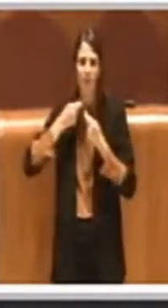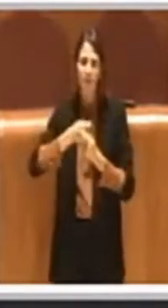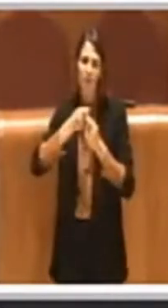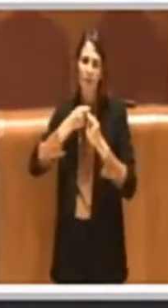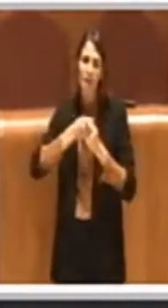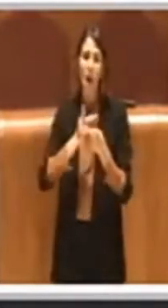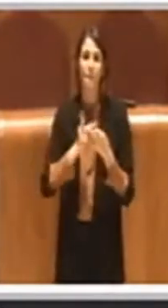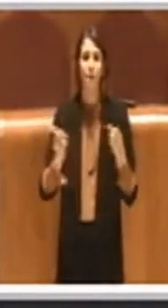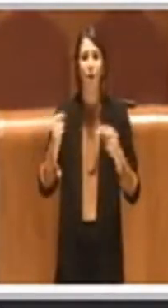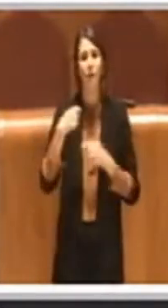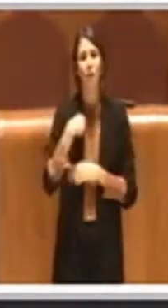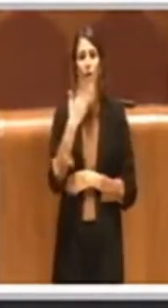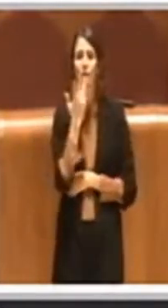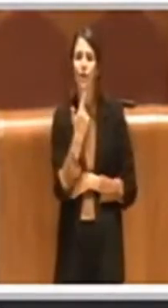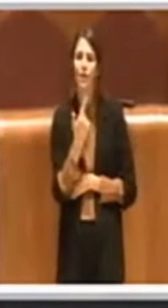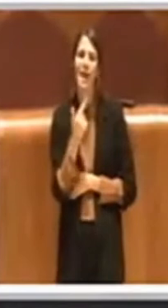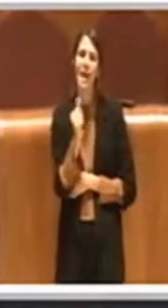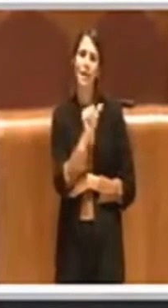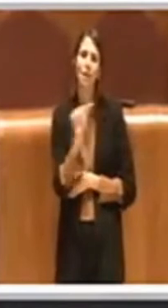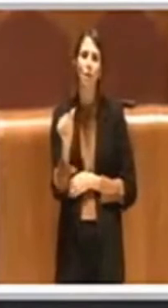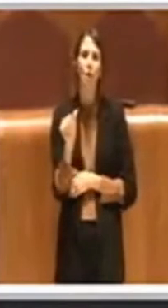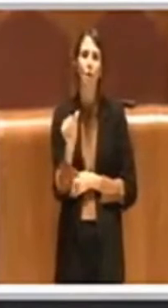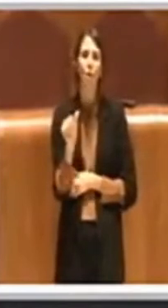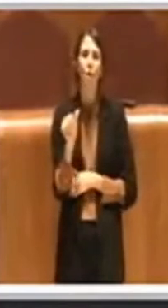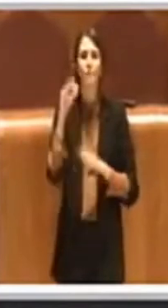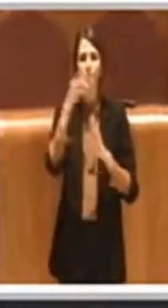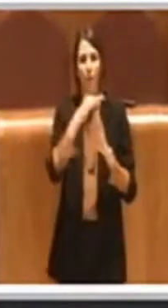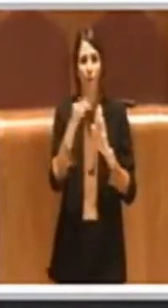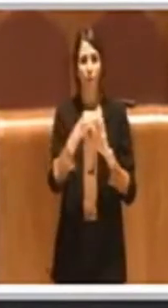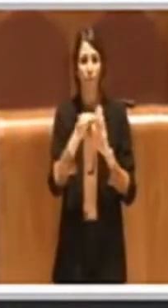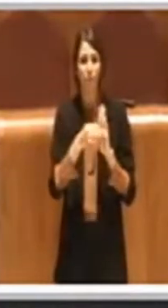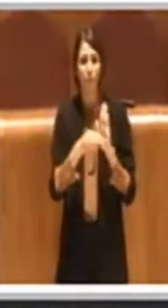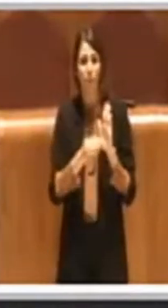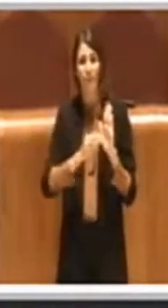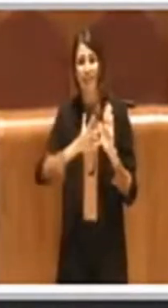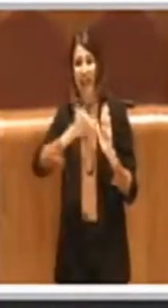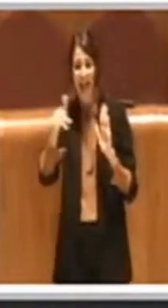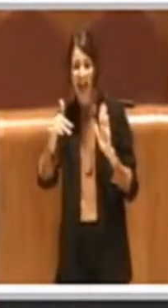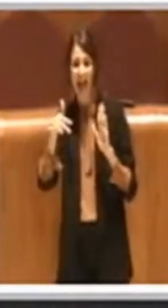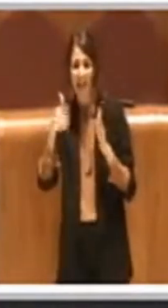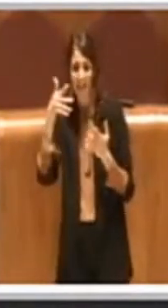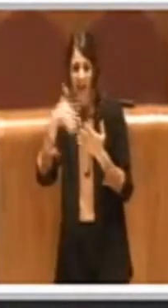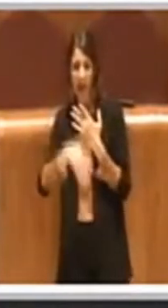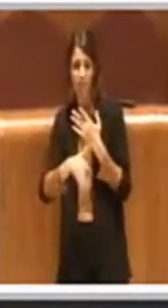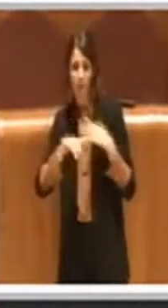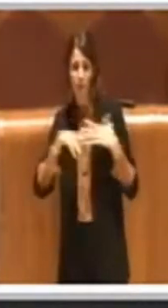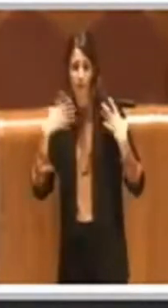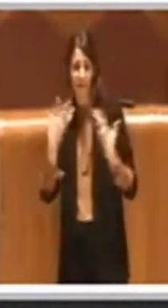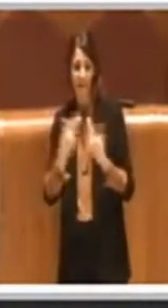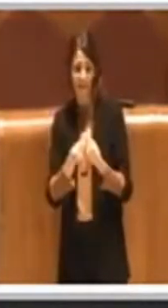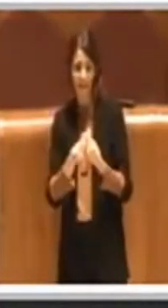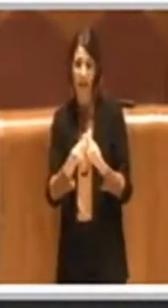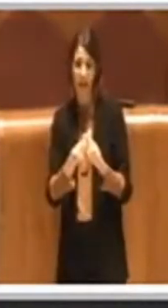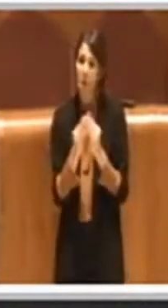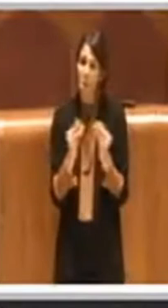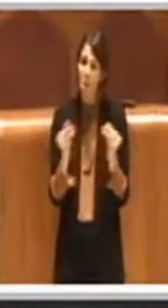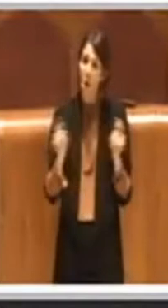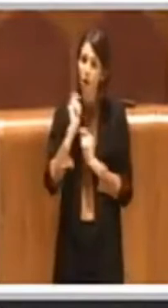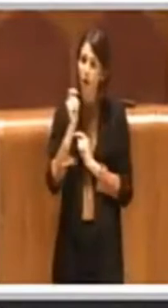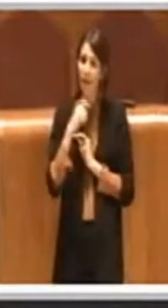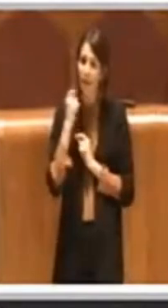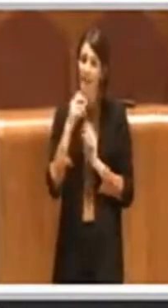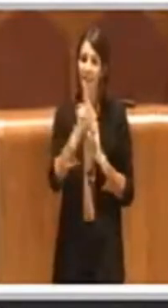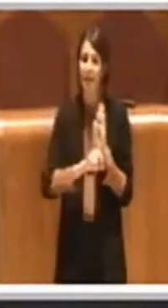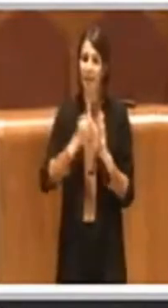atto io vorrei soffermarmi su altri aspetti della della interessante ovviamente molto interessante delibera